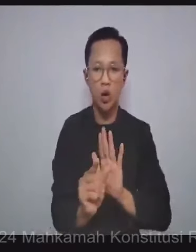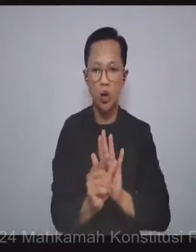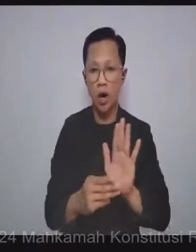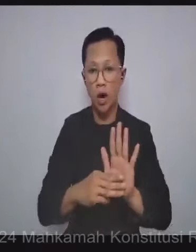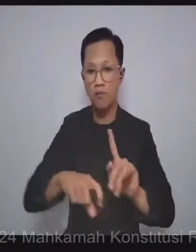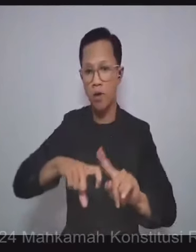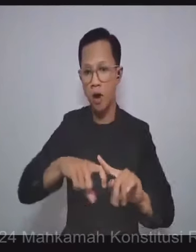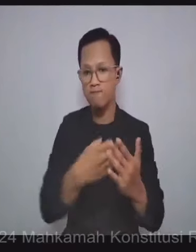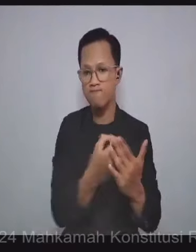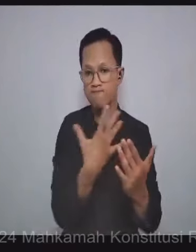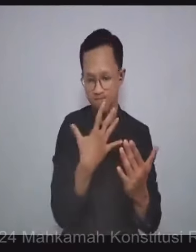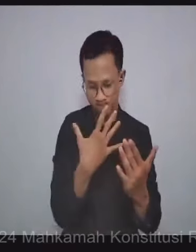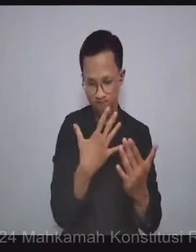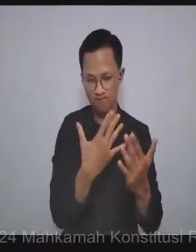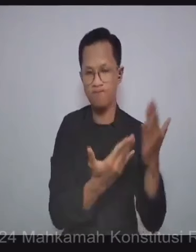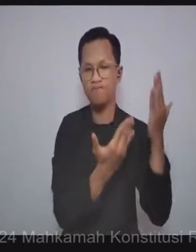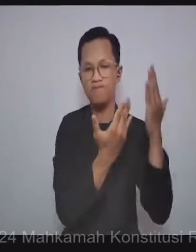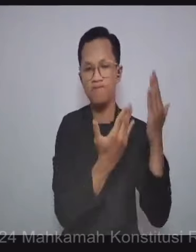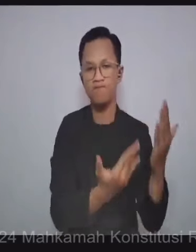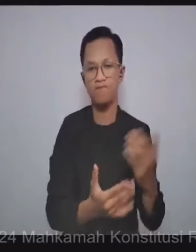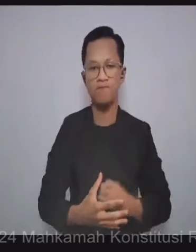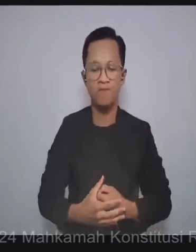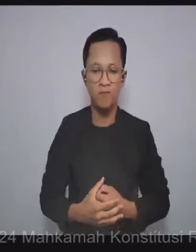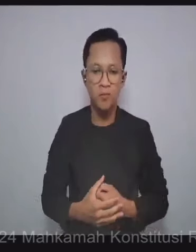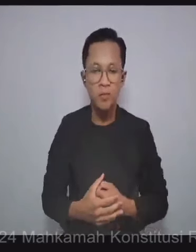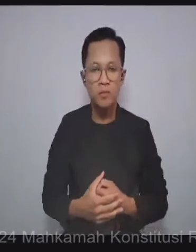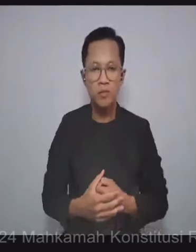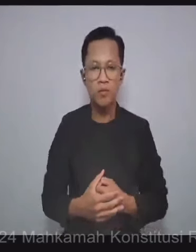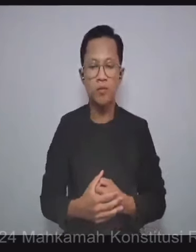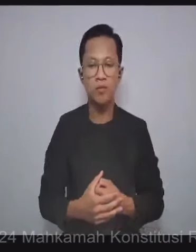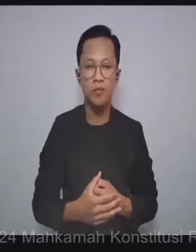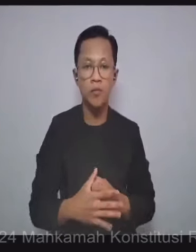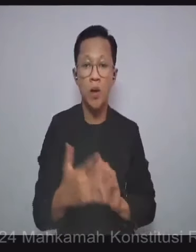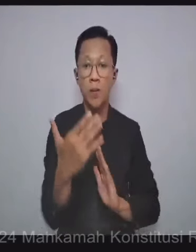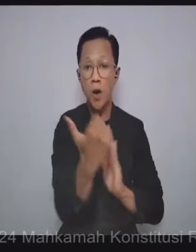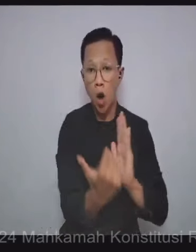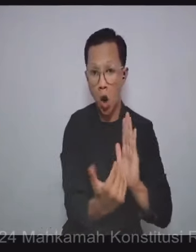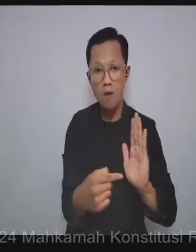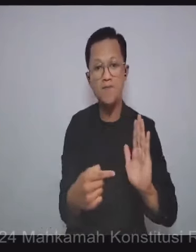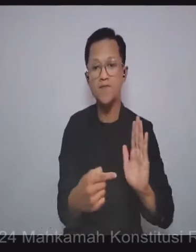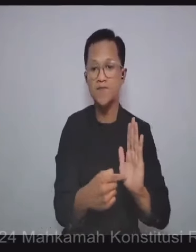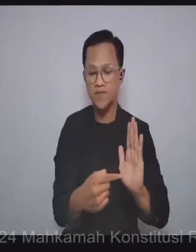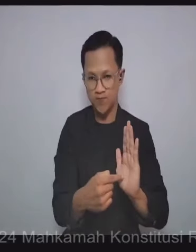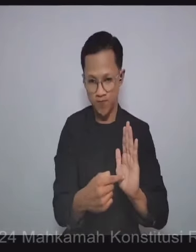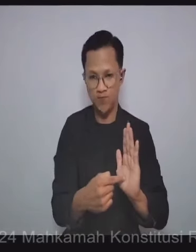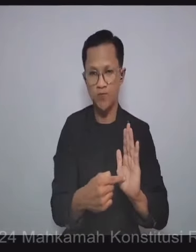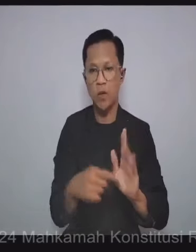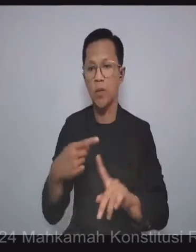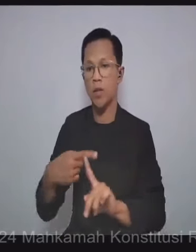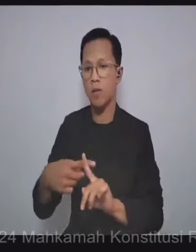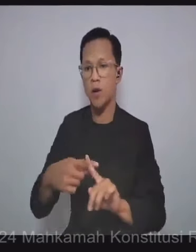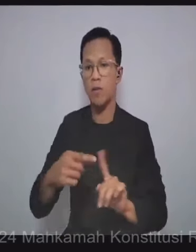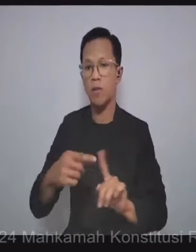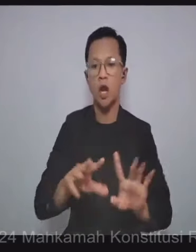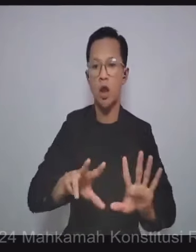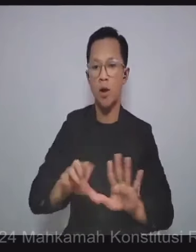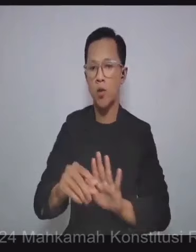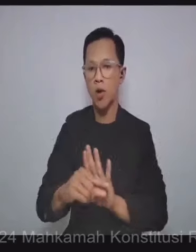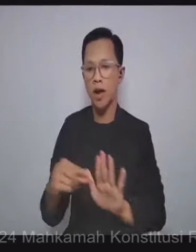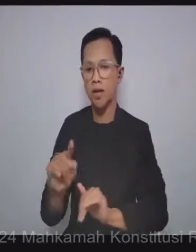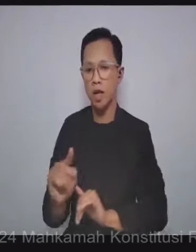seterusnya dianggap diucapkan bahwa Ketentuan tersebut kemudian diperluas dalam pasal 80 ayat 1 pmk2221 yang